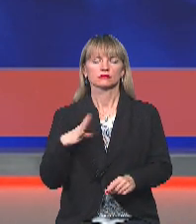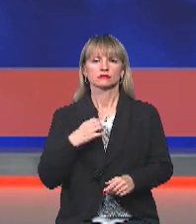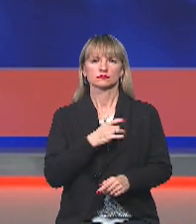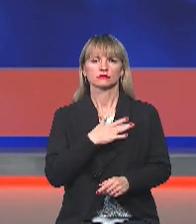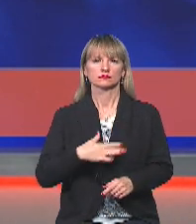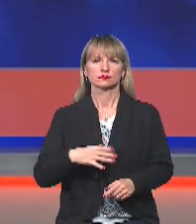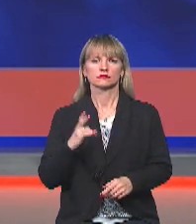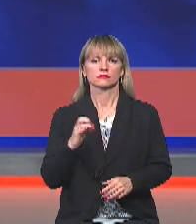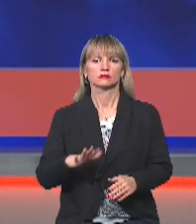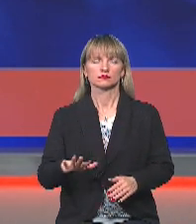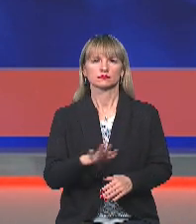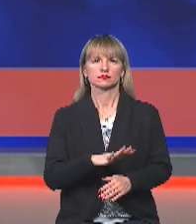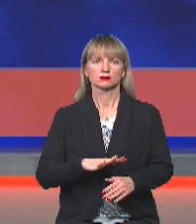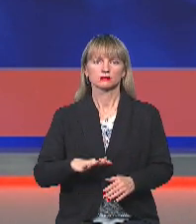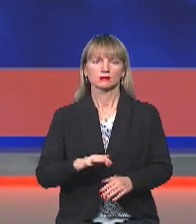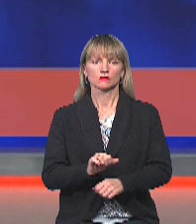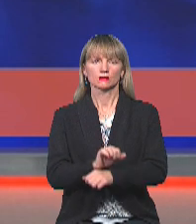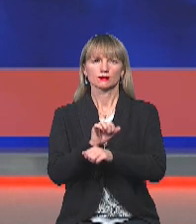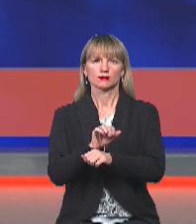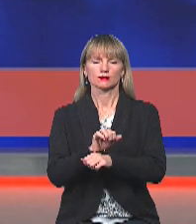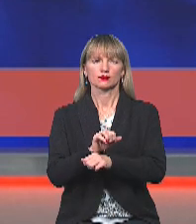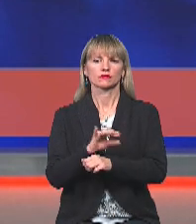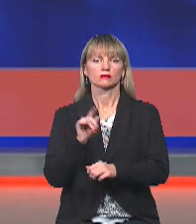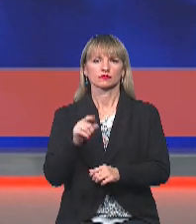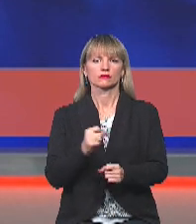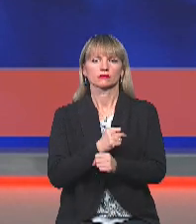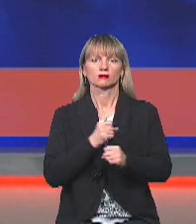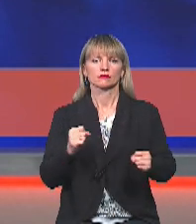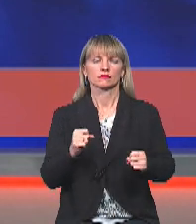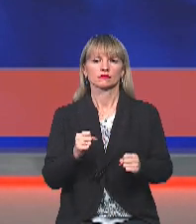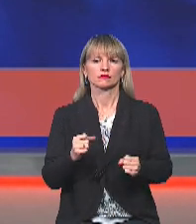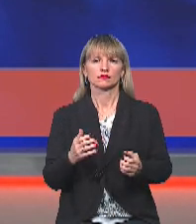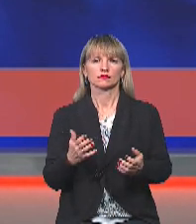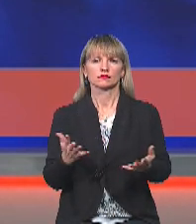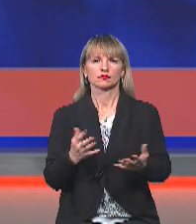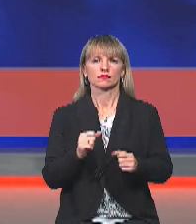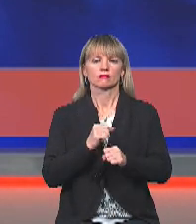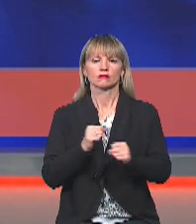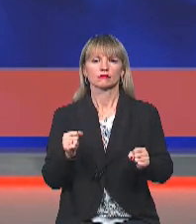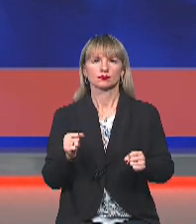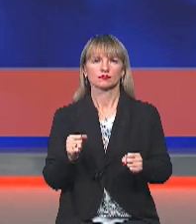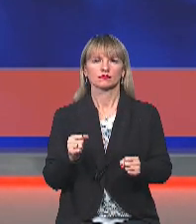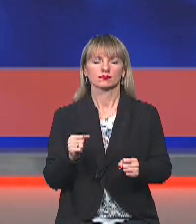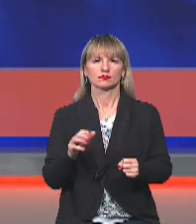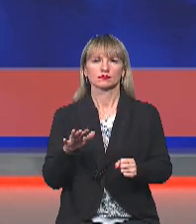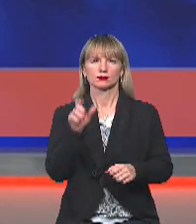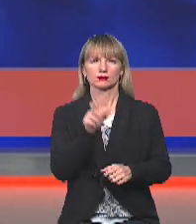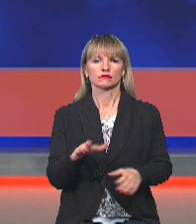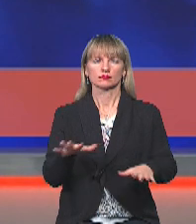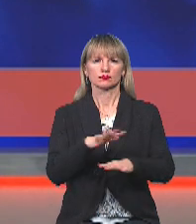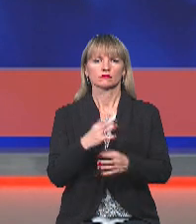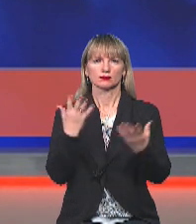на Майдані. І та граната, яка вибухнула в натовпі в